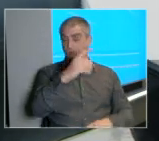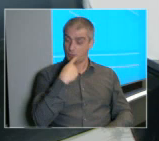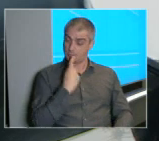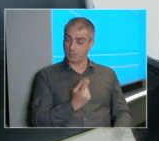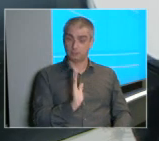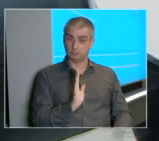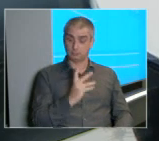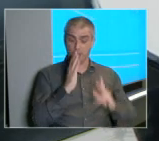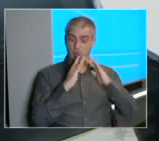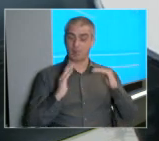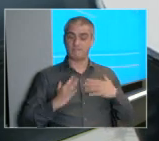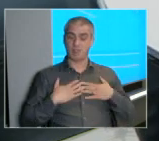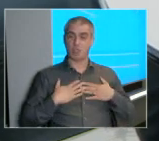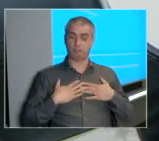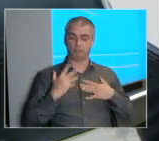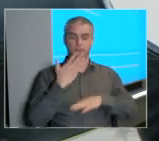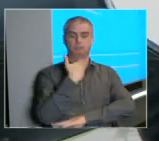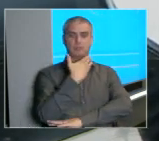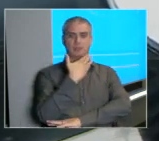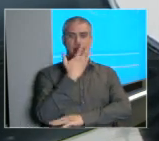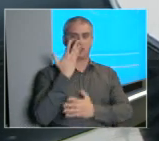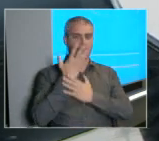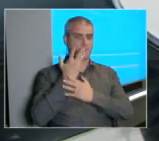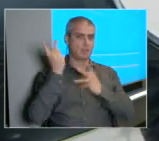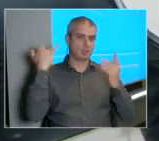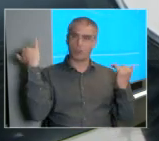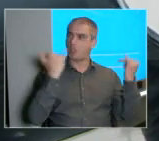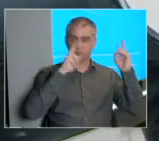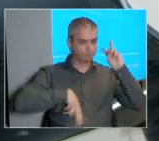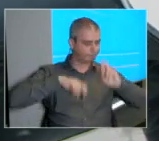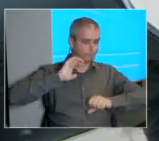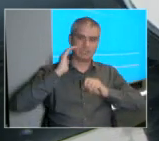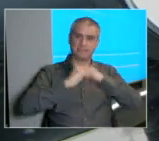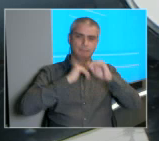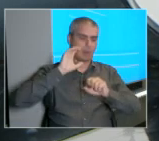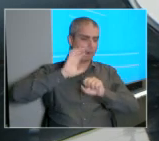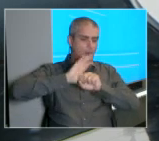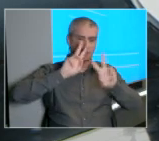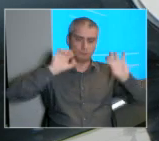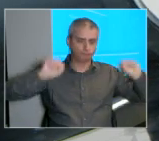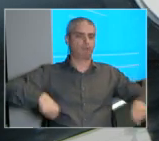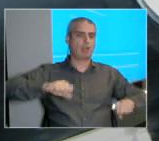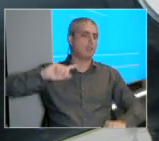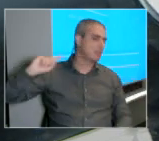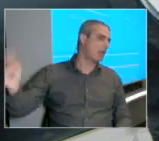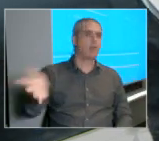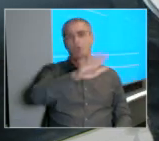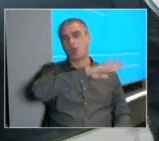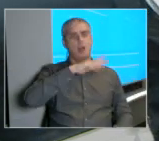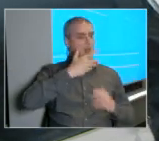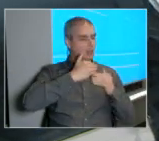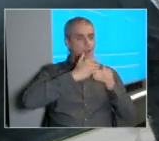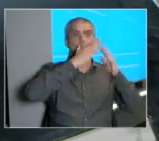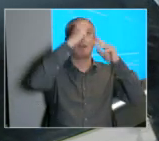שאומרת, ללבנון, מדינה שנאנסת כל יום על ידי חיזבאללה, שחיזבאללה השתלט על כל המרחב מפירות עד